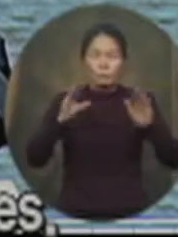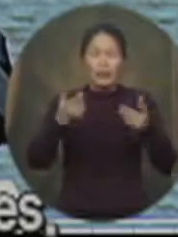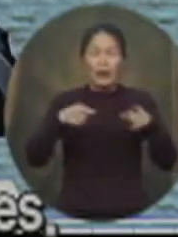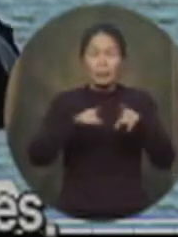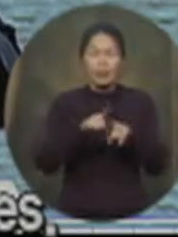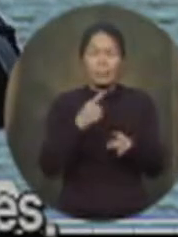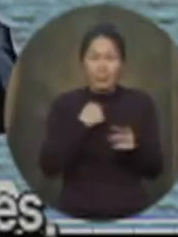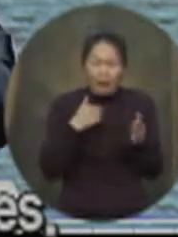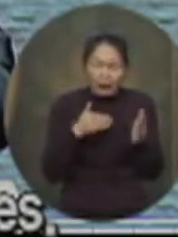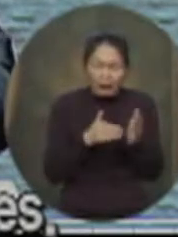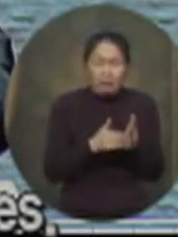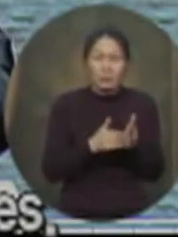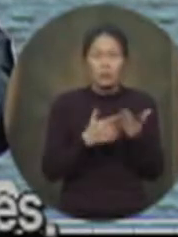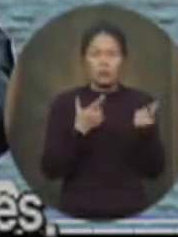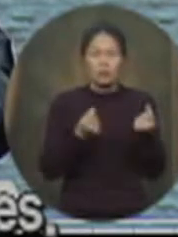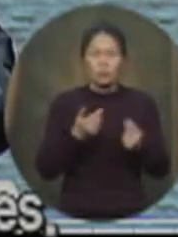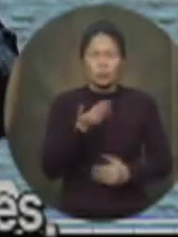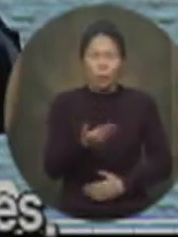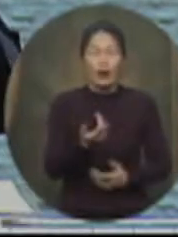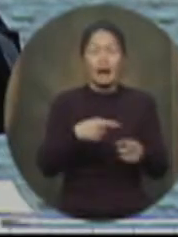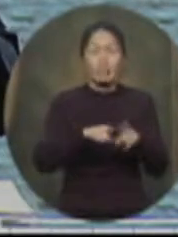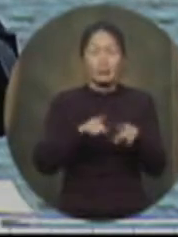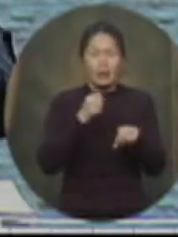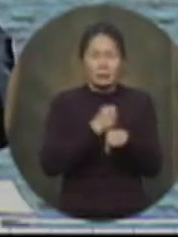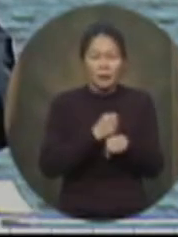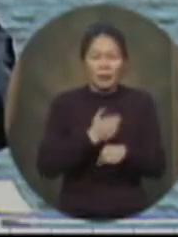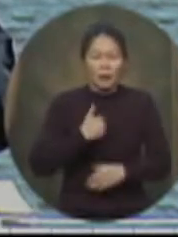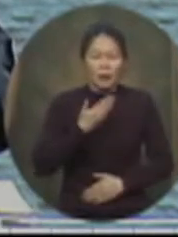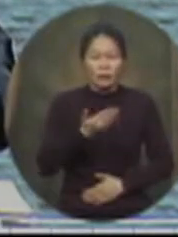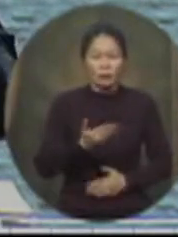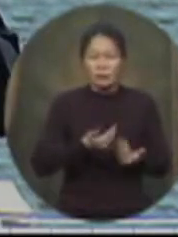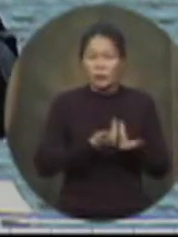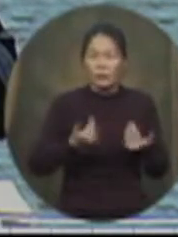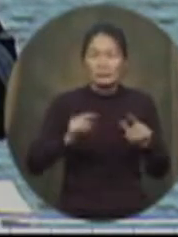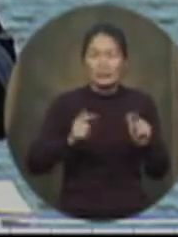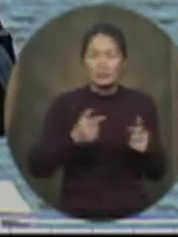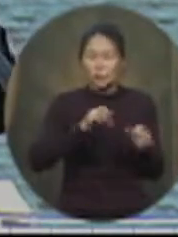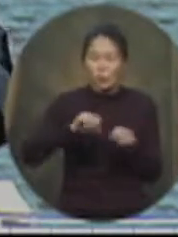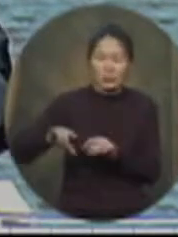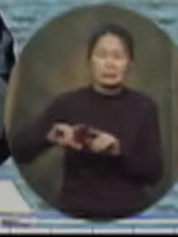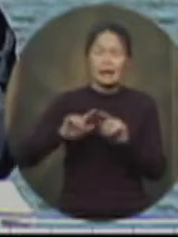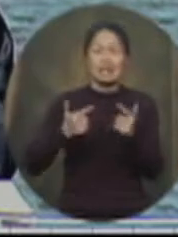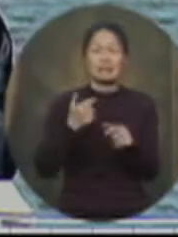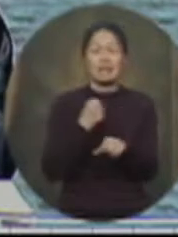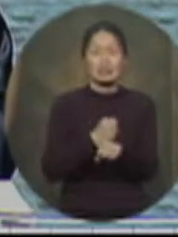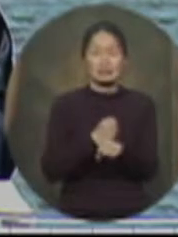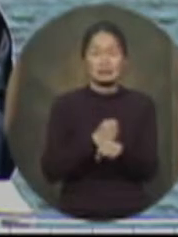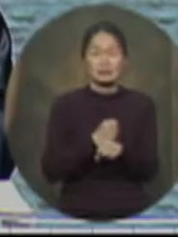너와 함께 있을 것임이라 내가 너를 떠나지 아니하며 버리지 아니하리니